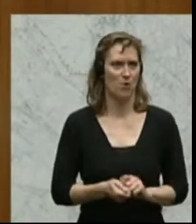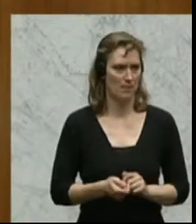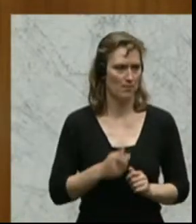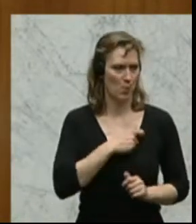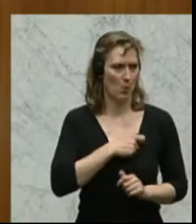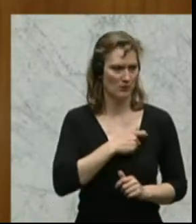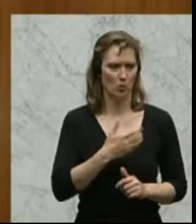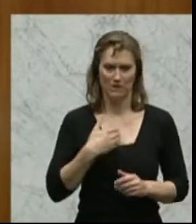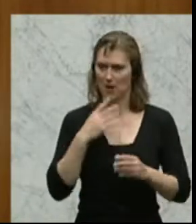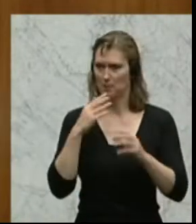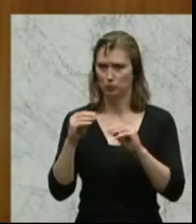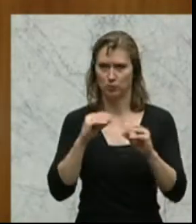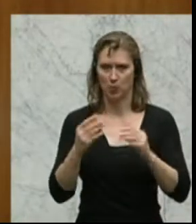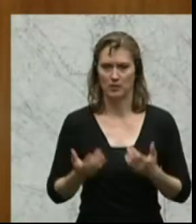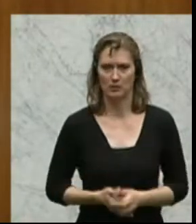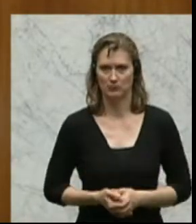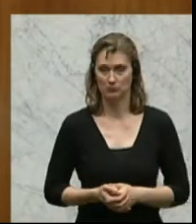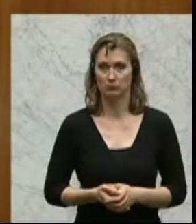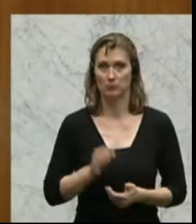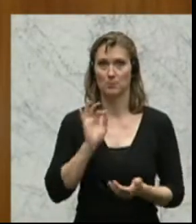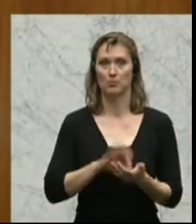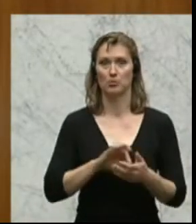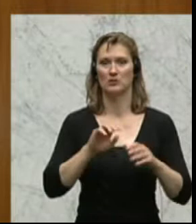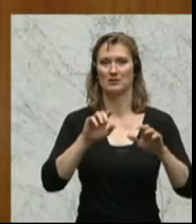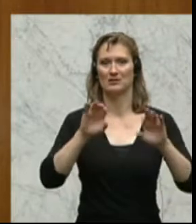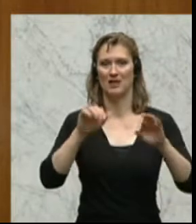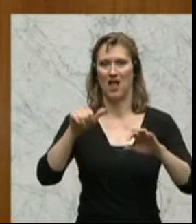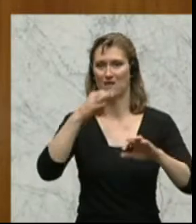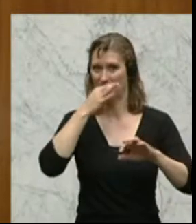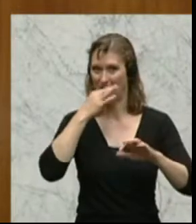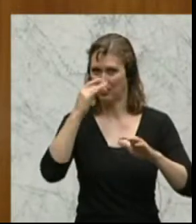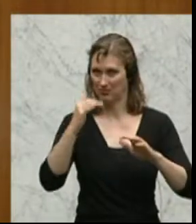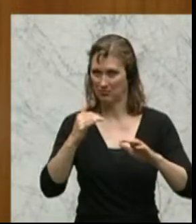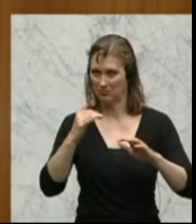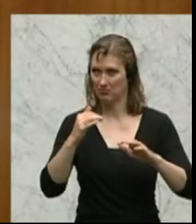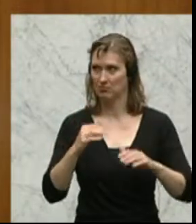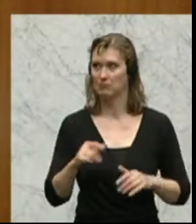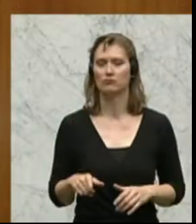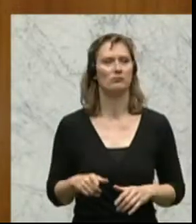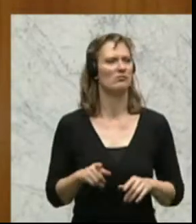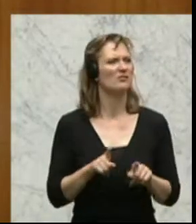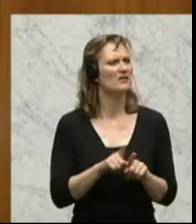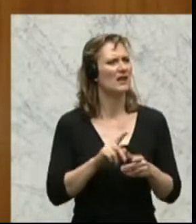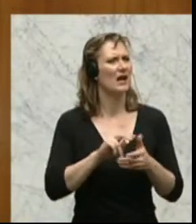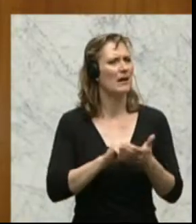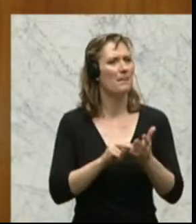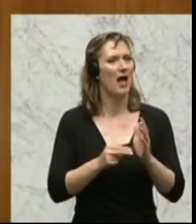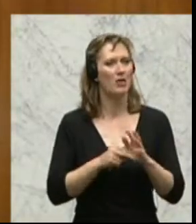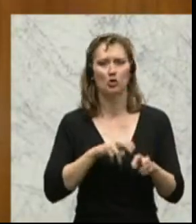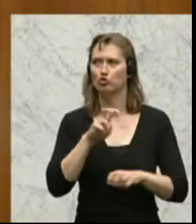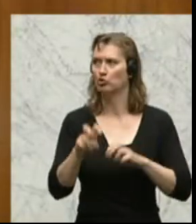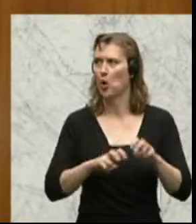haben. Zu den Fragen 10 und 11, die Fragen nach einem geplanten Steuerreformmodell